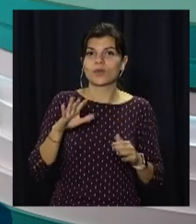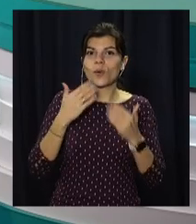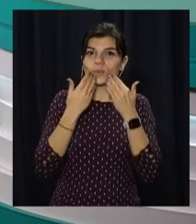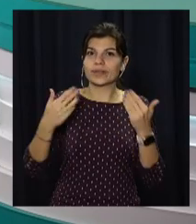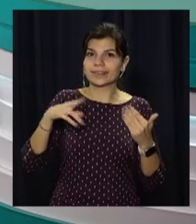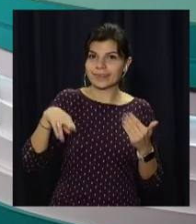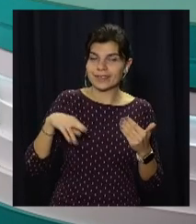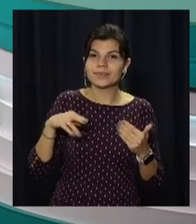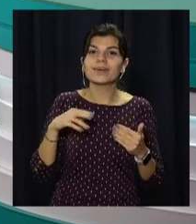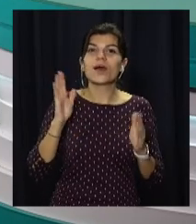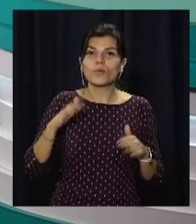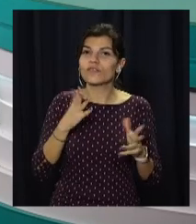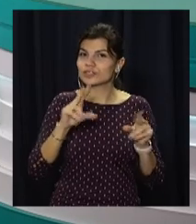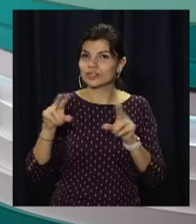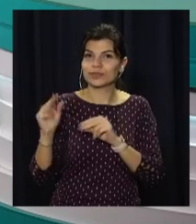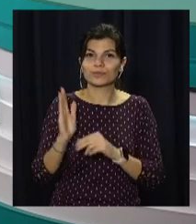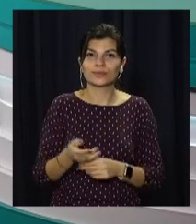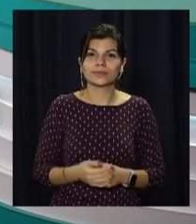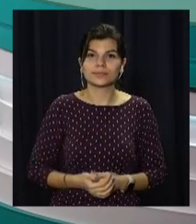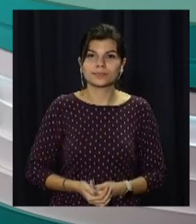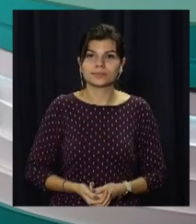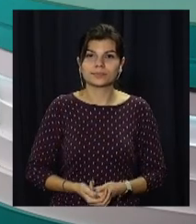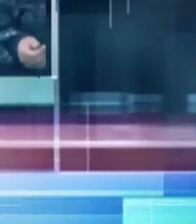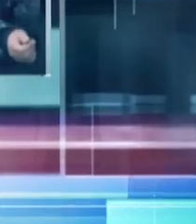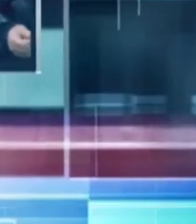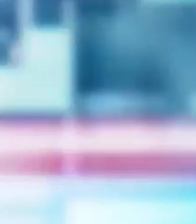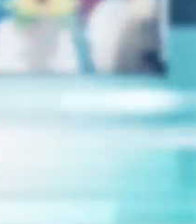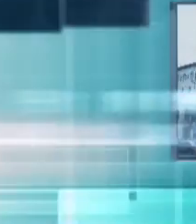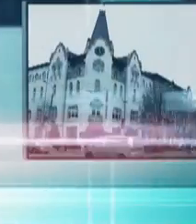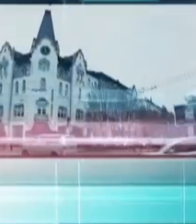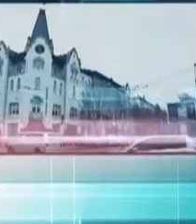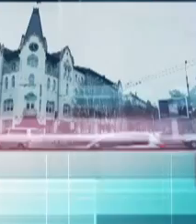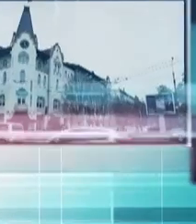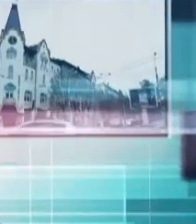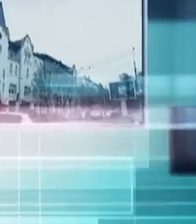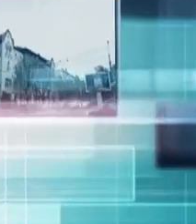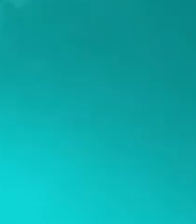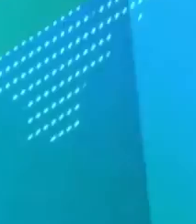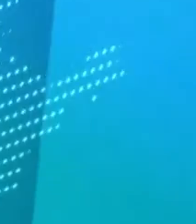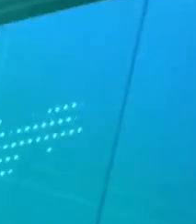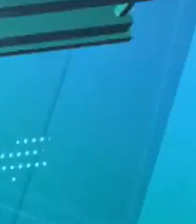минає. Тож нехай вона буде щасливою.